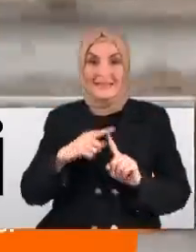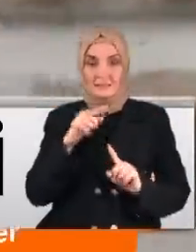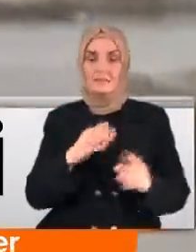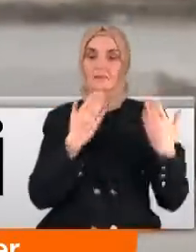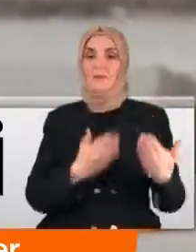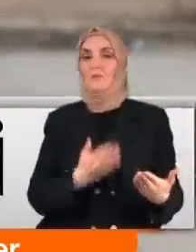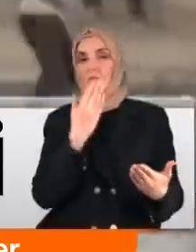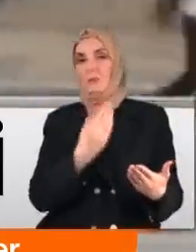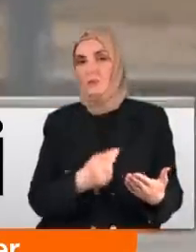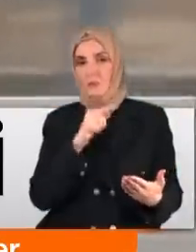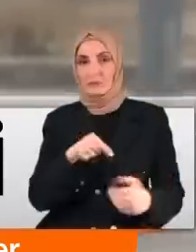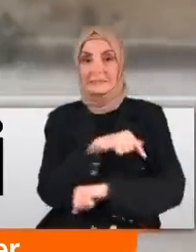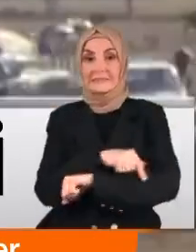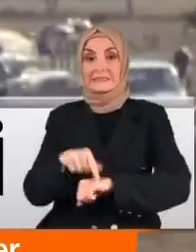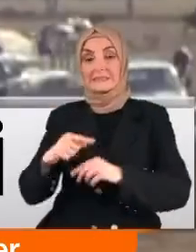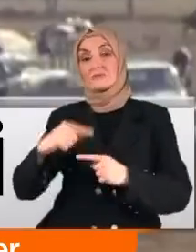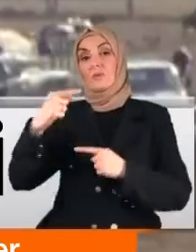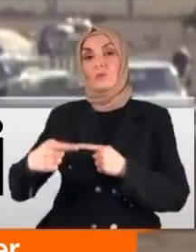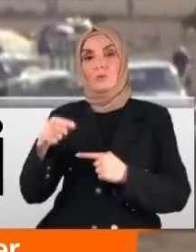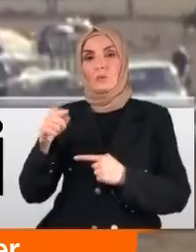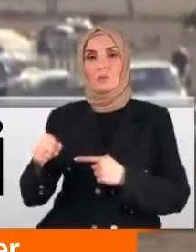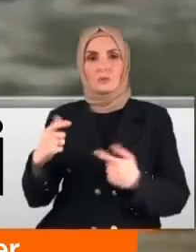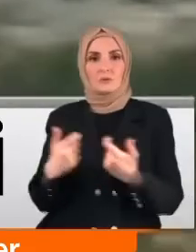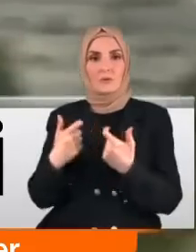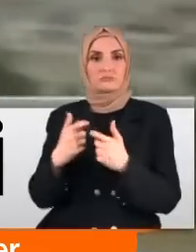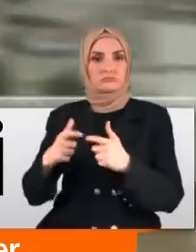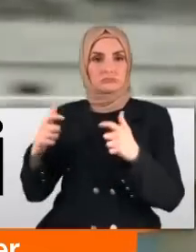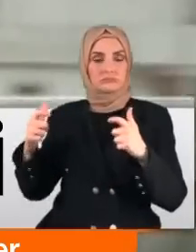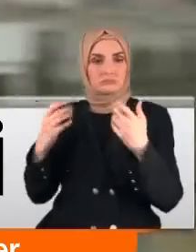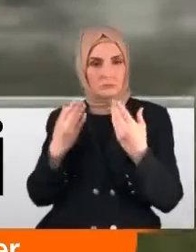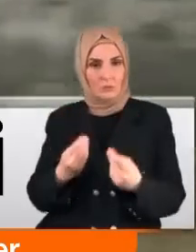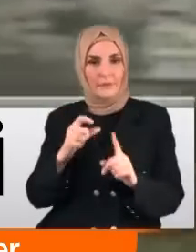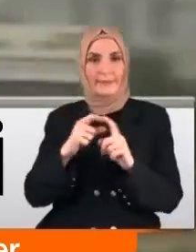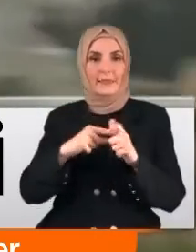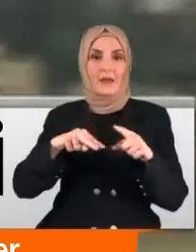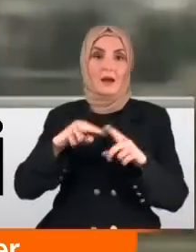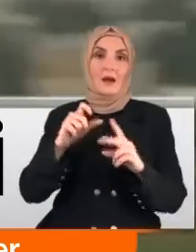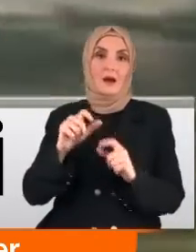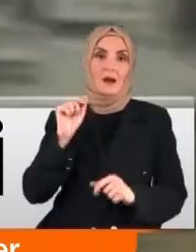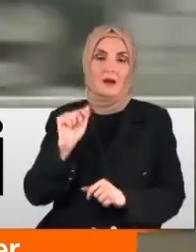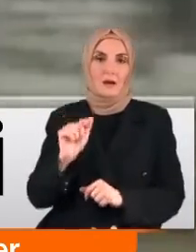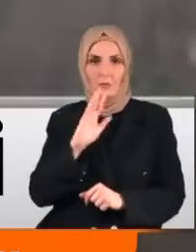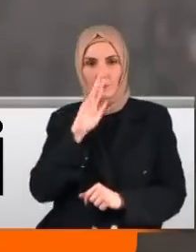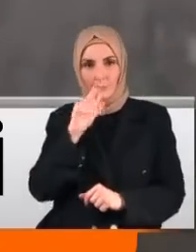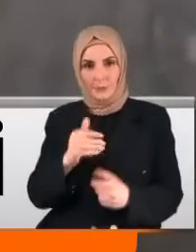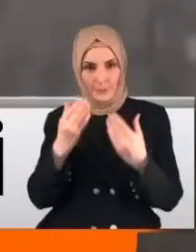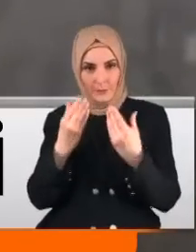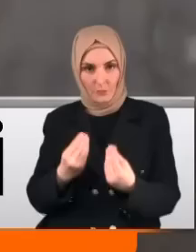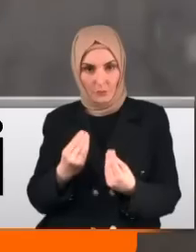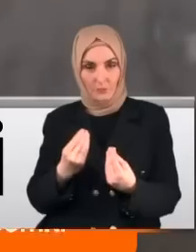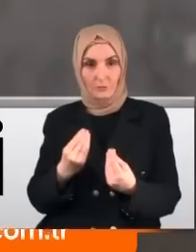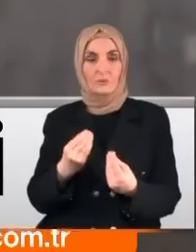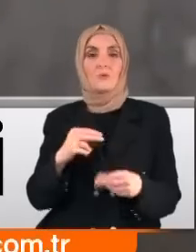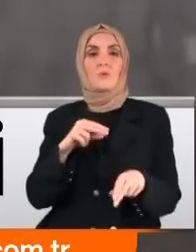tarafında savaş büyüyor. DAEŞ terör örgütü her gün bir adım daha ileri gidiyordu. Kobani yani Ayn el-Arab'ın kapısına